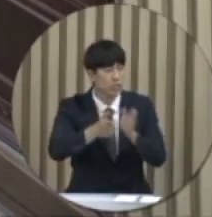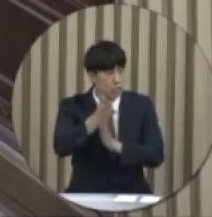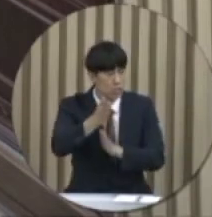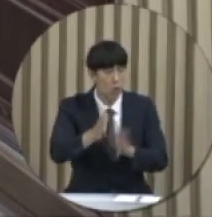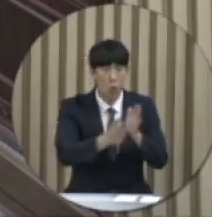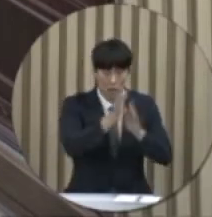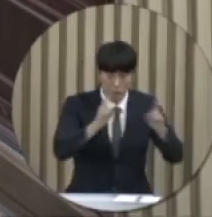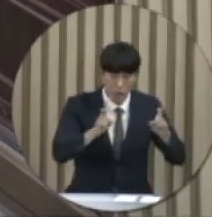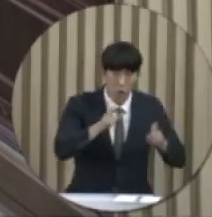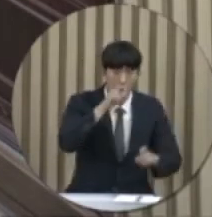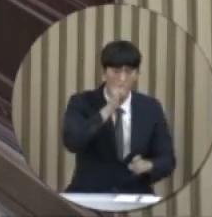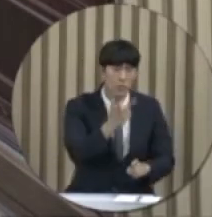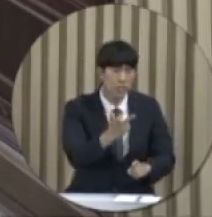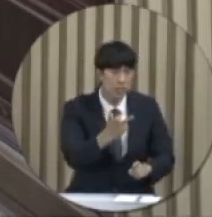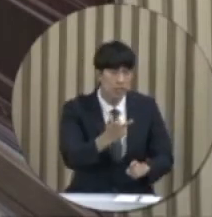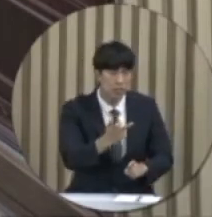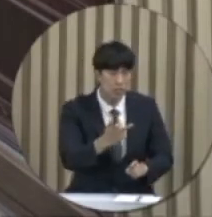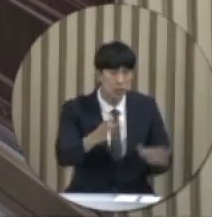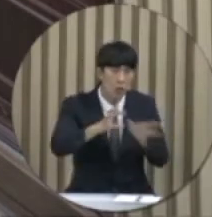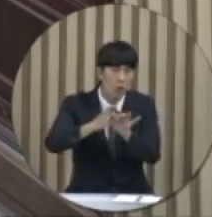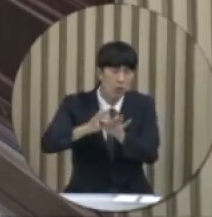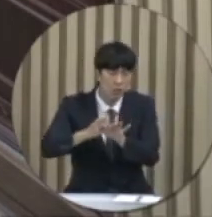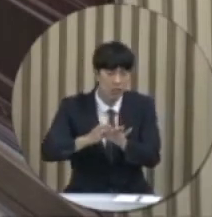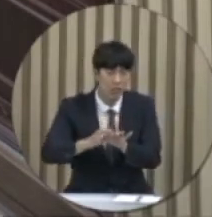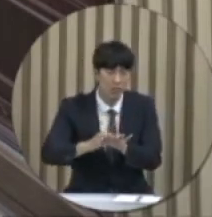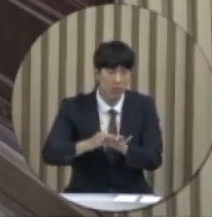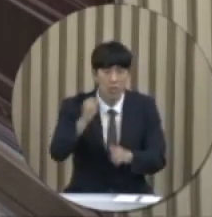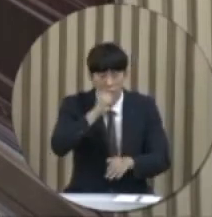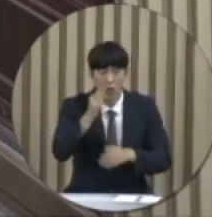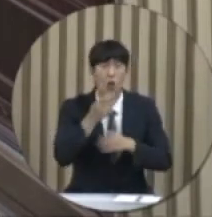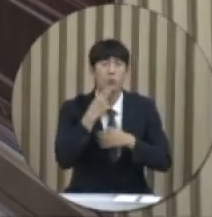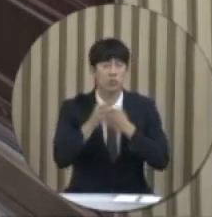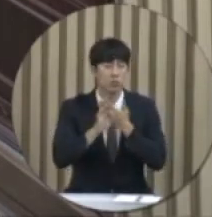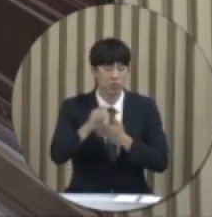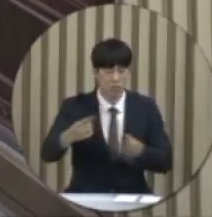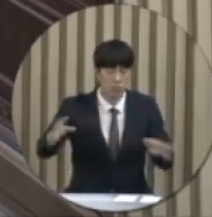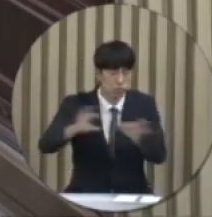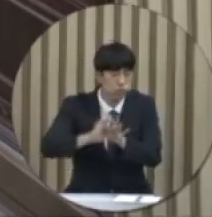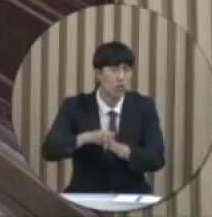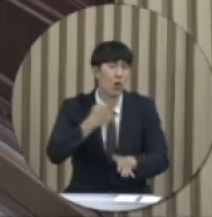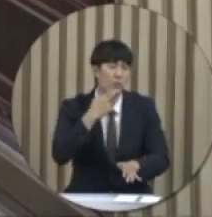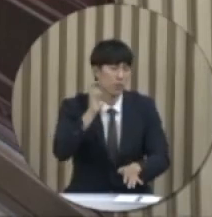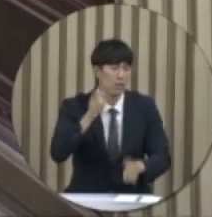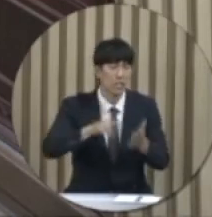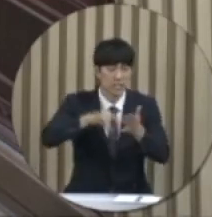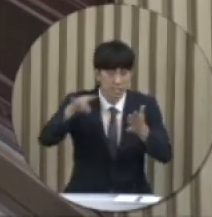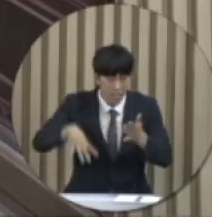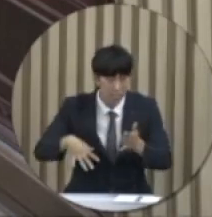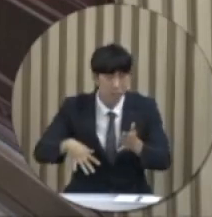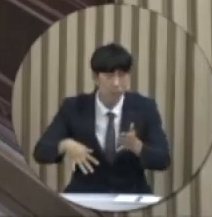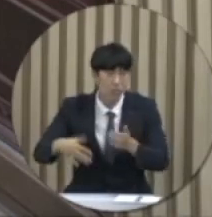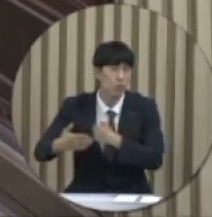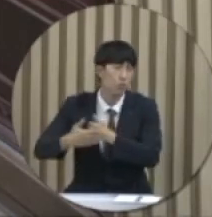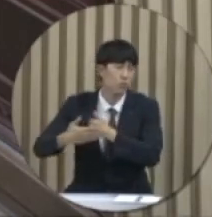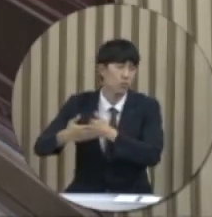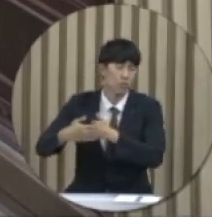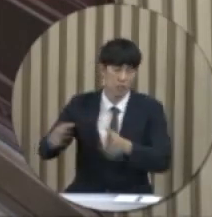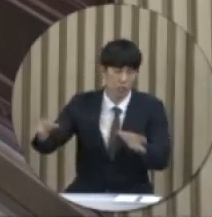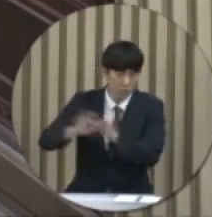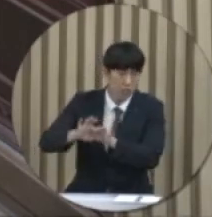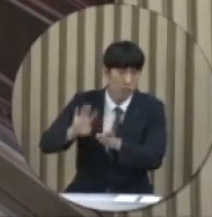화성, 오산을 거치지 않으면 이것도 그다음 개통이 안 됐을 거라고 생각이 듭니다. 세교 때문에 아마 이거는 개통이 된 거고요.